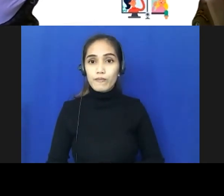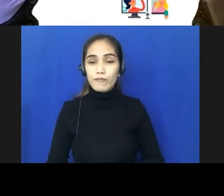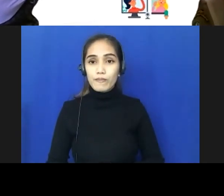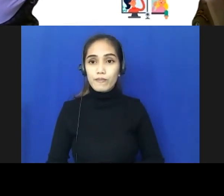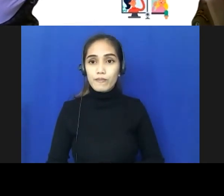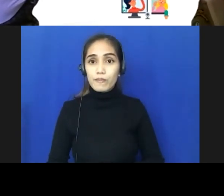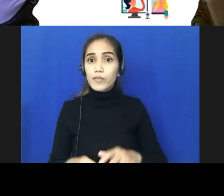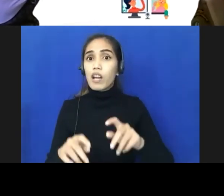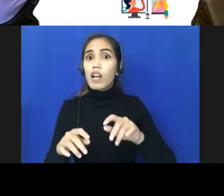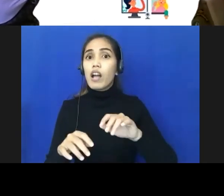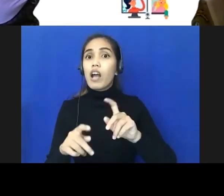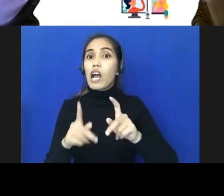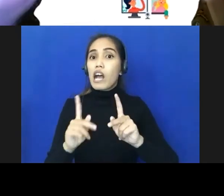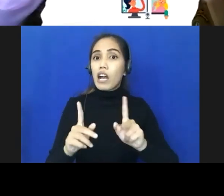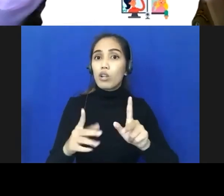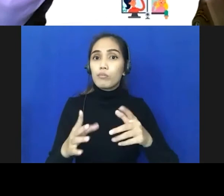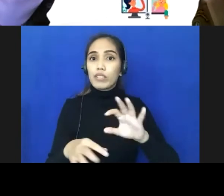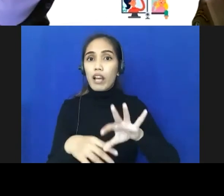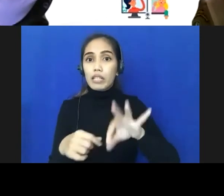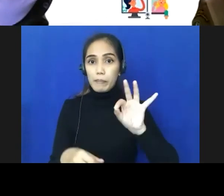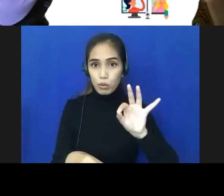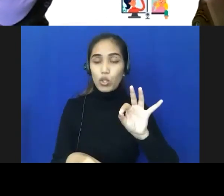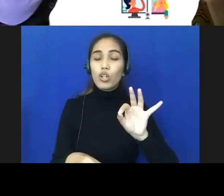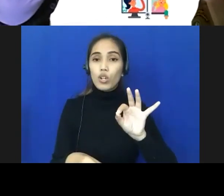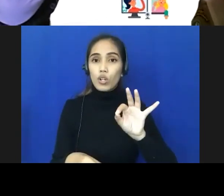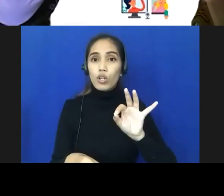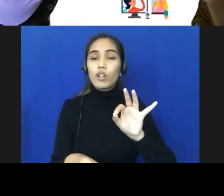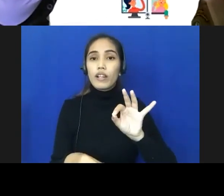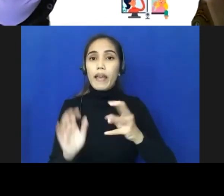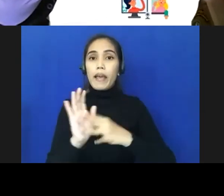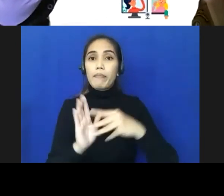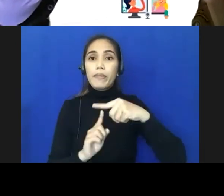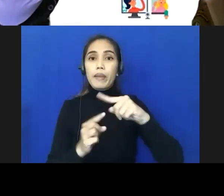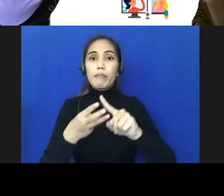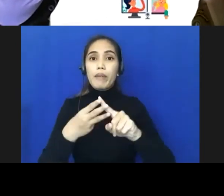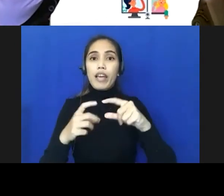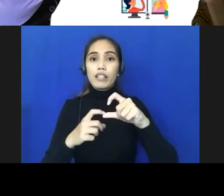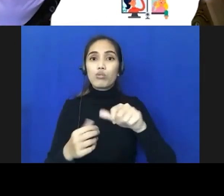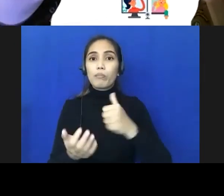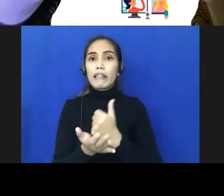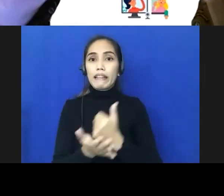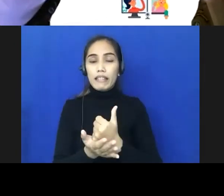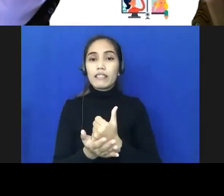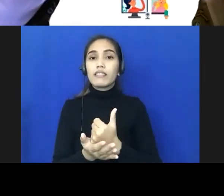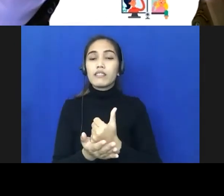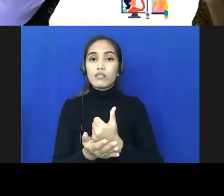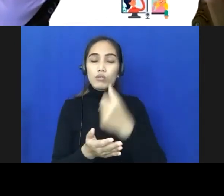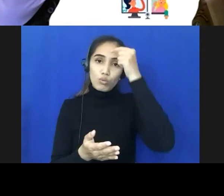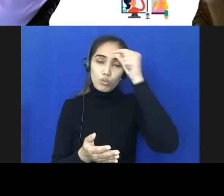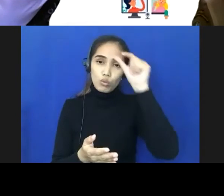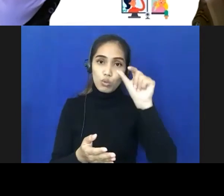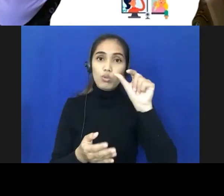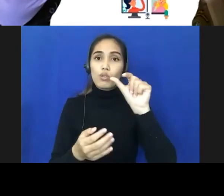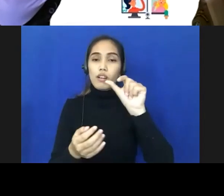Jadi kalau saya bisa simpulkan, MTBS ini memang penting sekali ya Dok ya untuk menangani balita